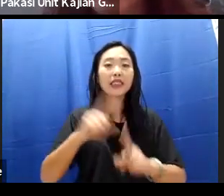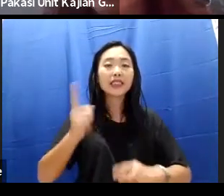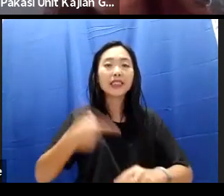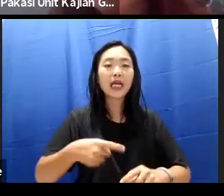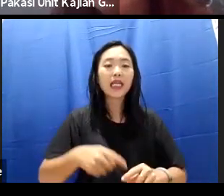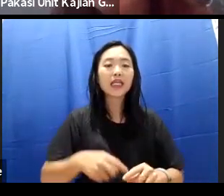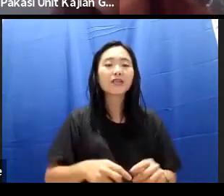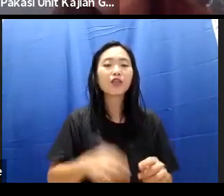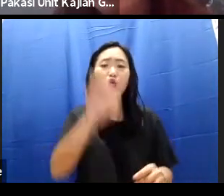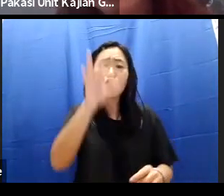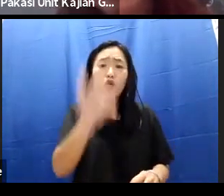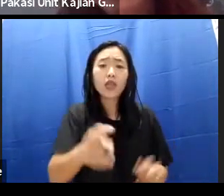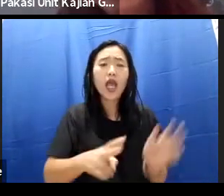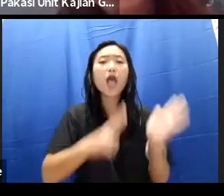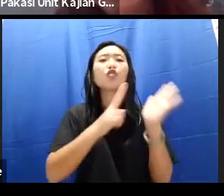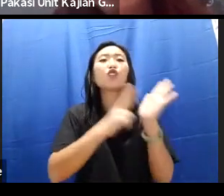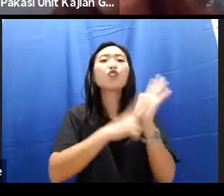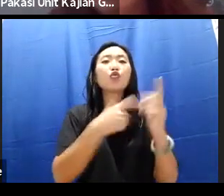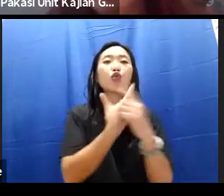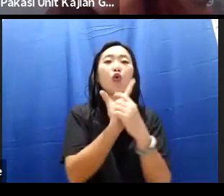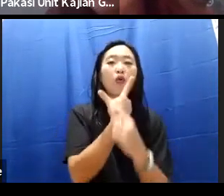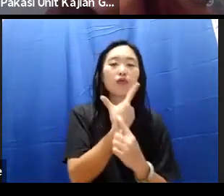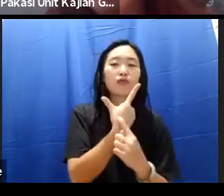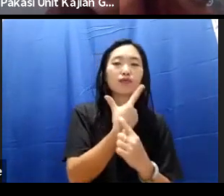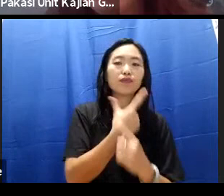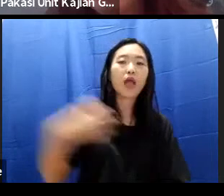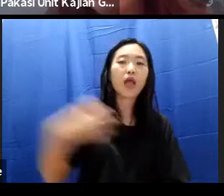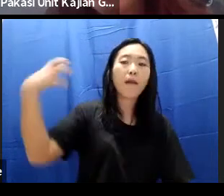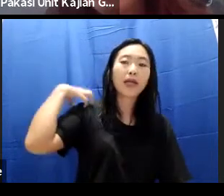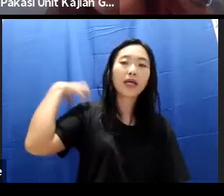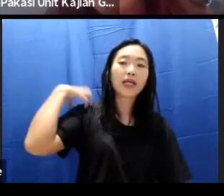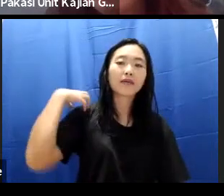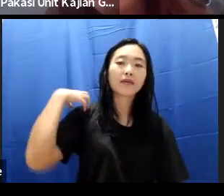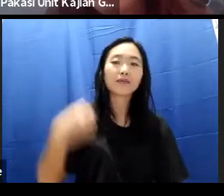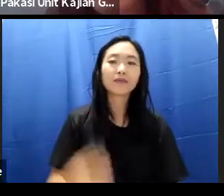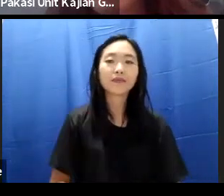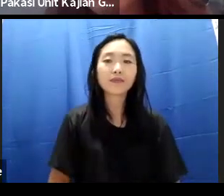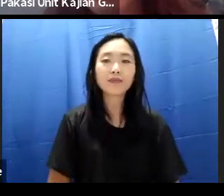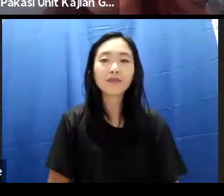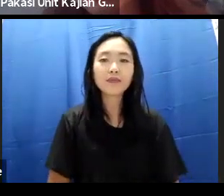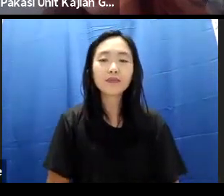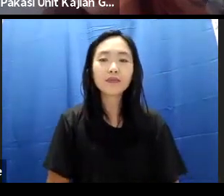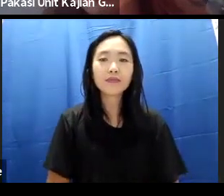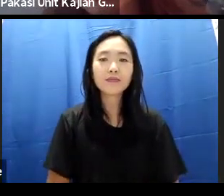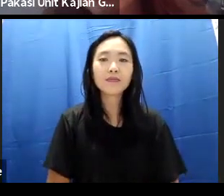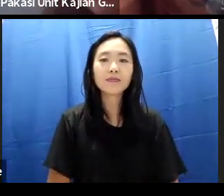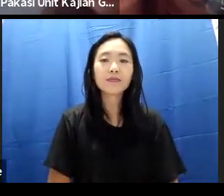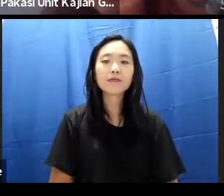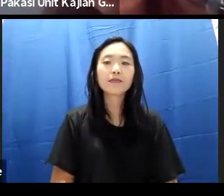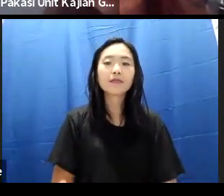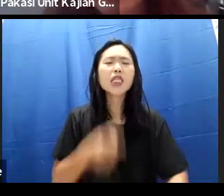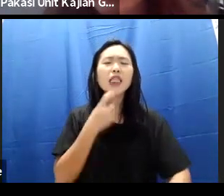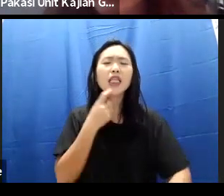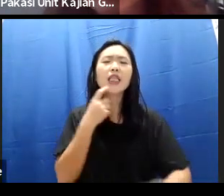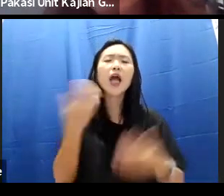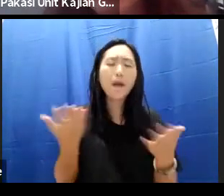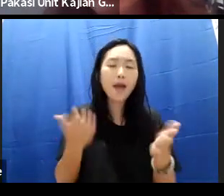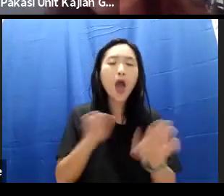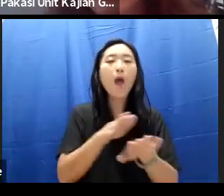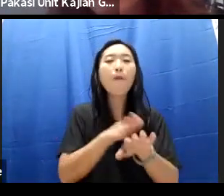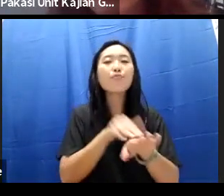baik karya fiksi dan juga akademik risetnya seringkali mengeksplorasi isu gender dan seksualitas, budaya, serta